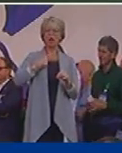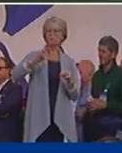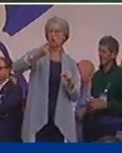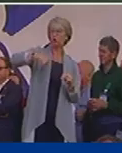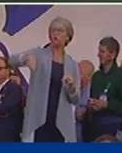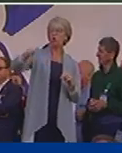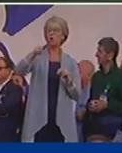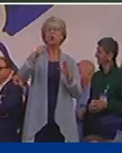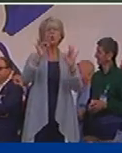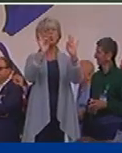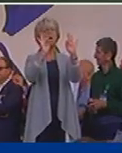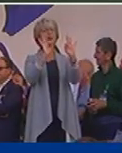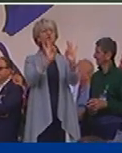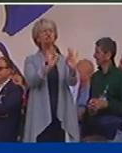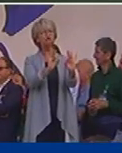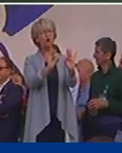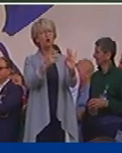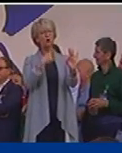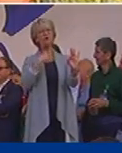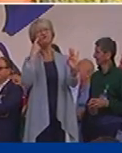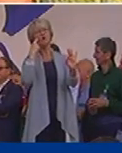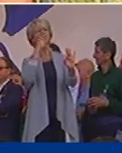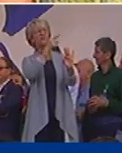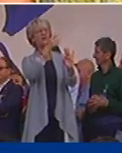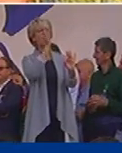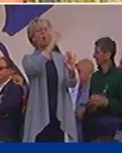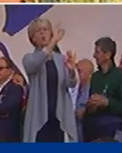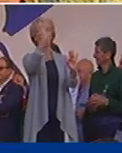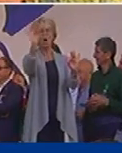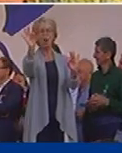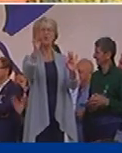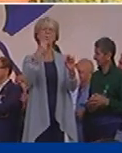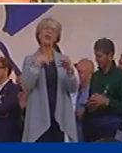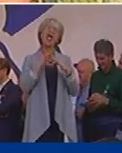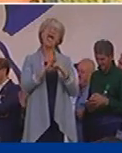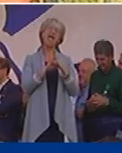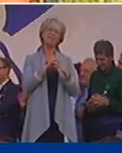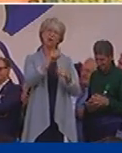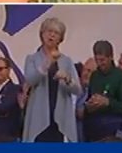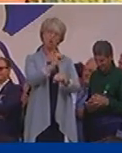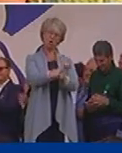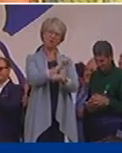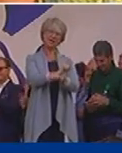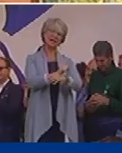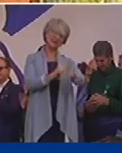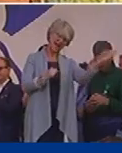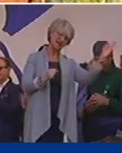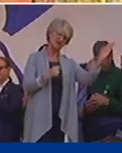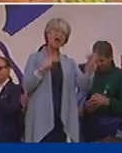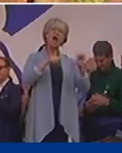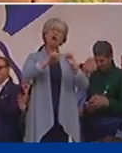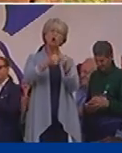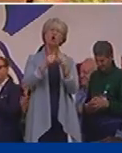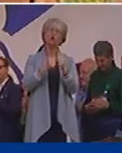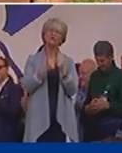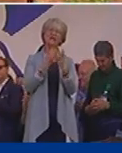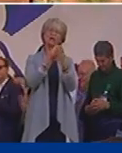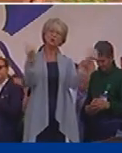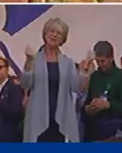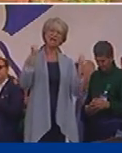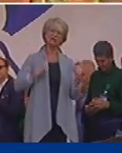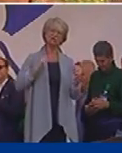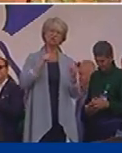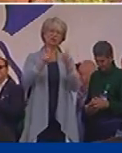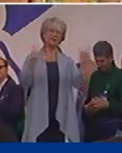piacerà quel giorno in cui vedremo in galera qualche banchiere, qualche amico di banchiere che hanno rovinato migliaia di cittadini. Non